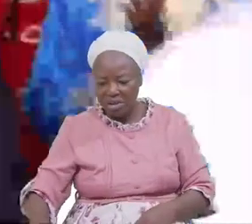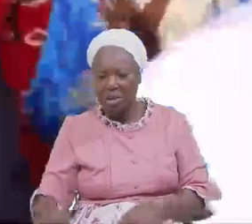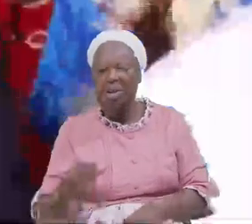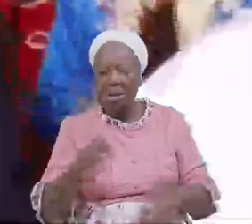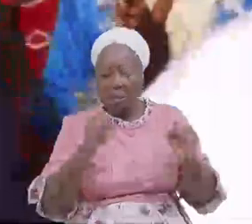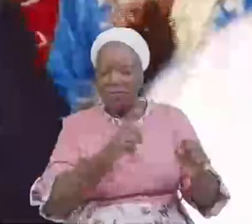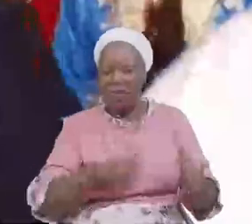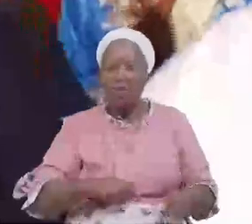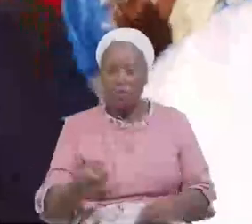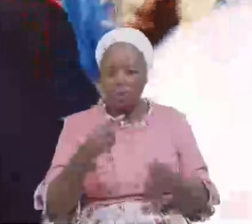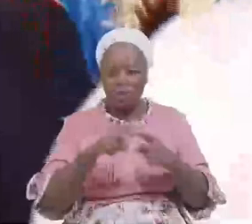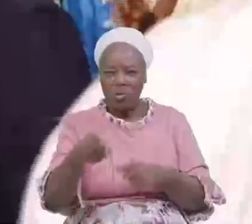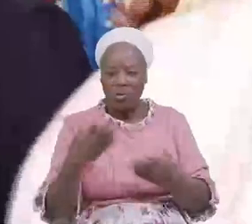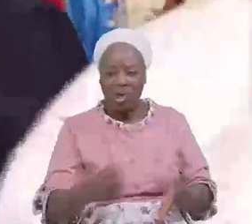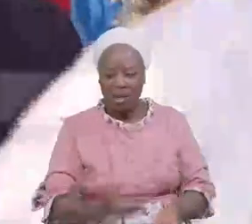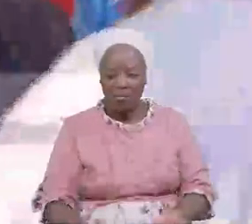lever.